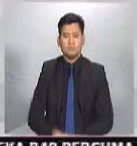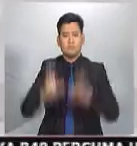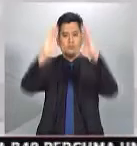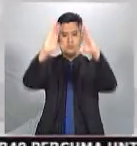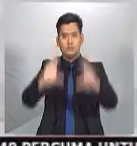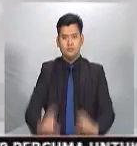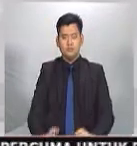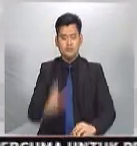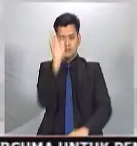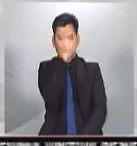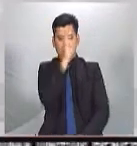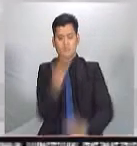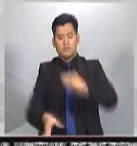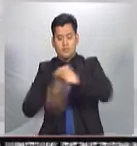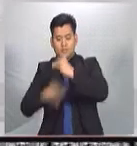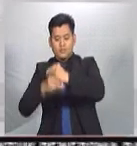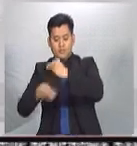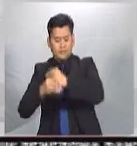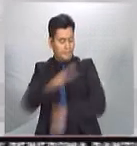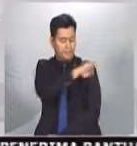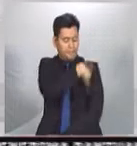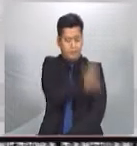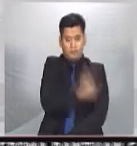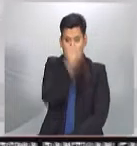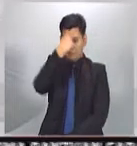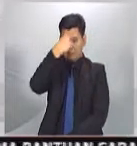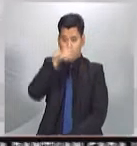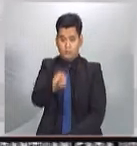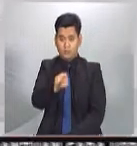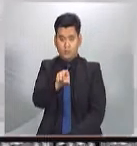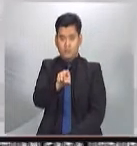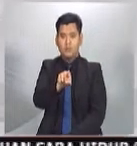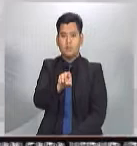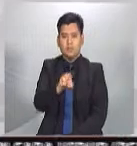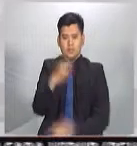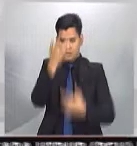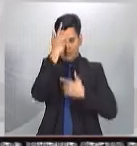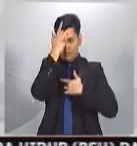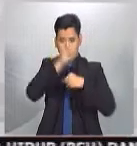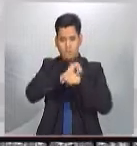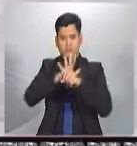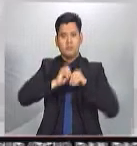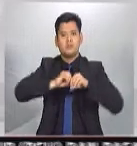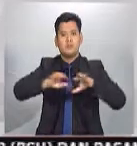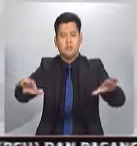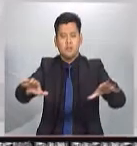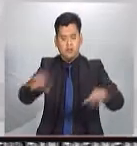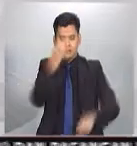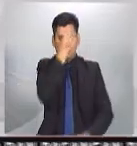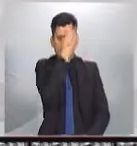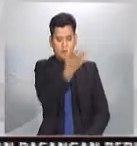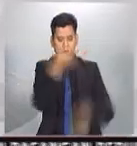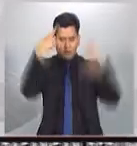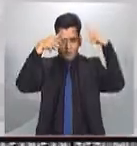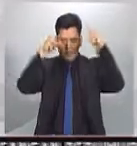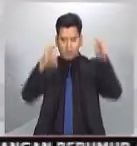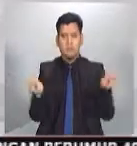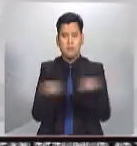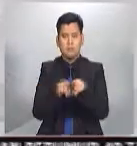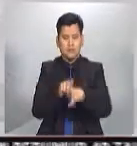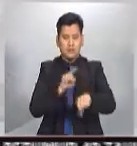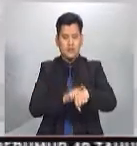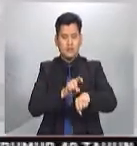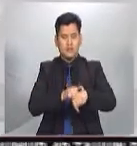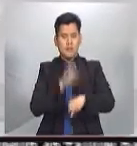Langkah kerajaan menambah bilangan hospital untuk rawatan kes COVID-19 seperti dinyatakan Perdana Menteri Tan Sri Muhyiddin Yassin dalam perutusan